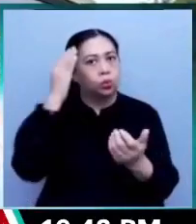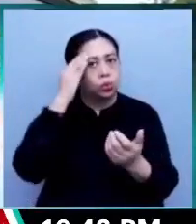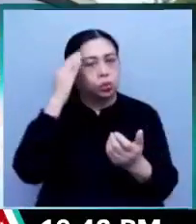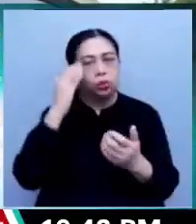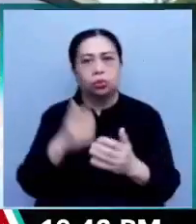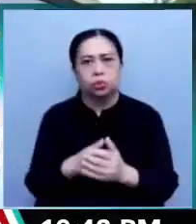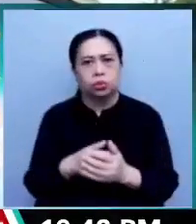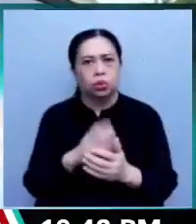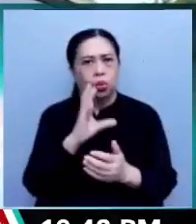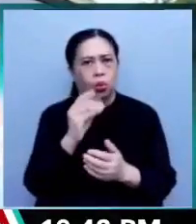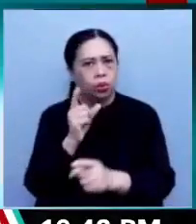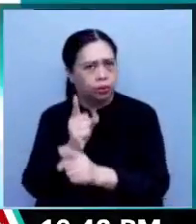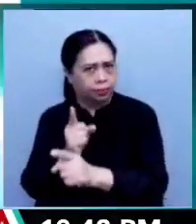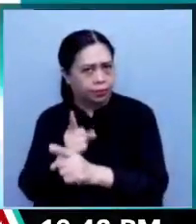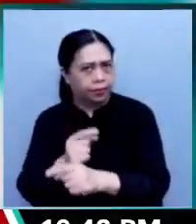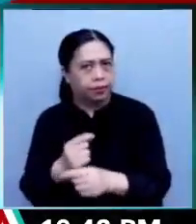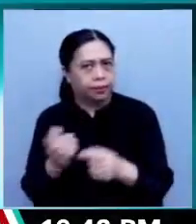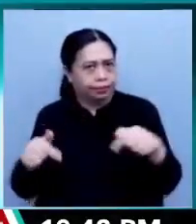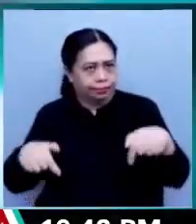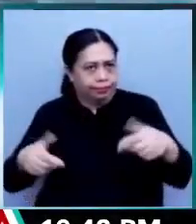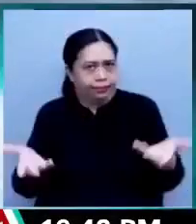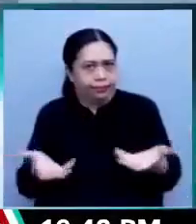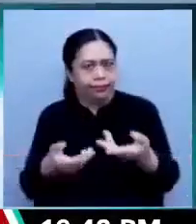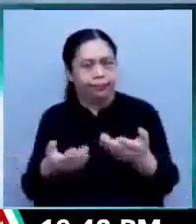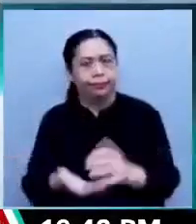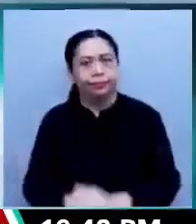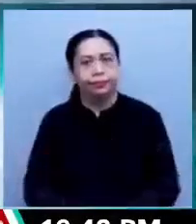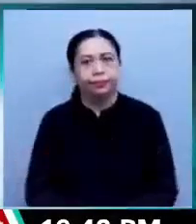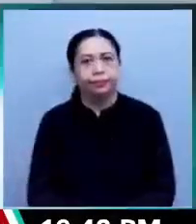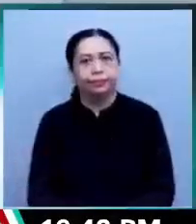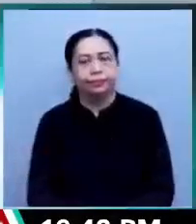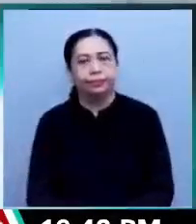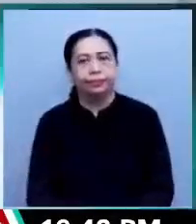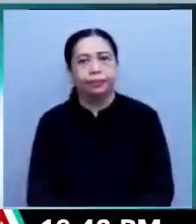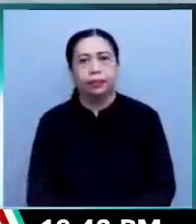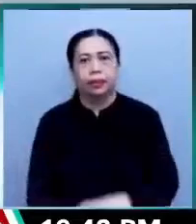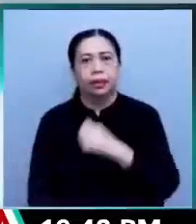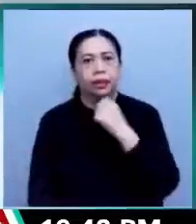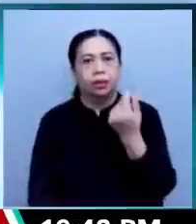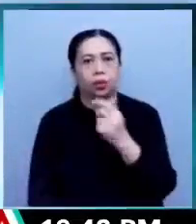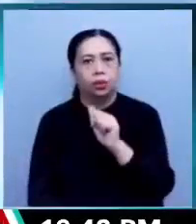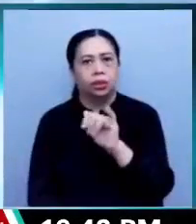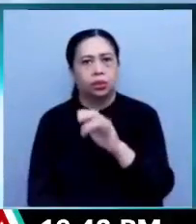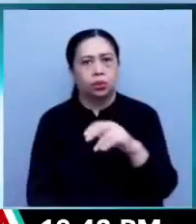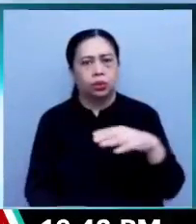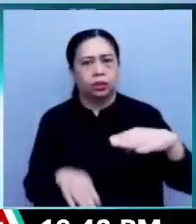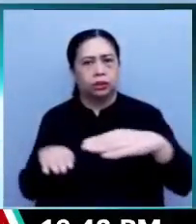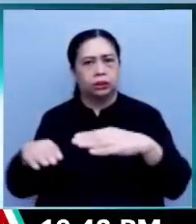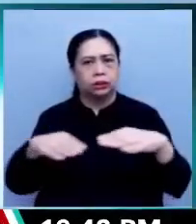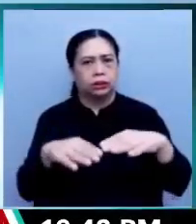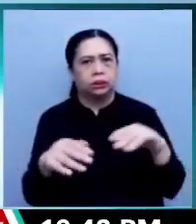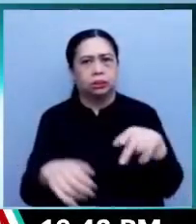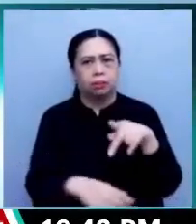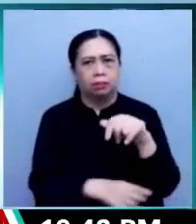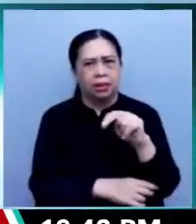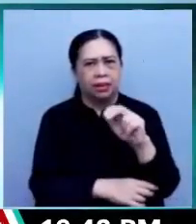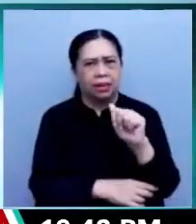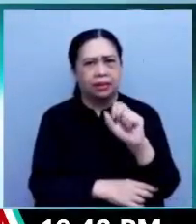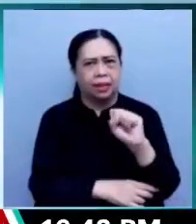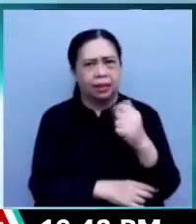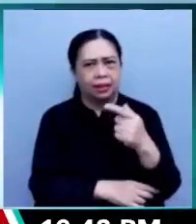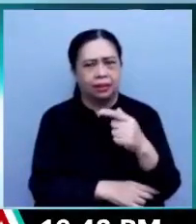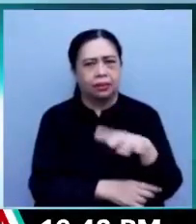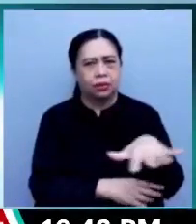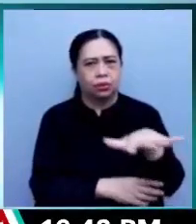in the right here. Di lang sa Ayungin may harangan, kundi maging sa Panatag o Scarborough Shoal. Sa